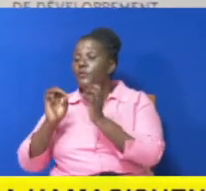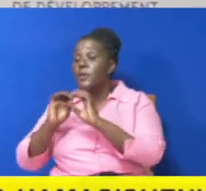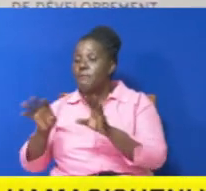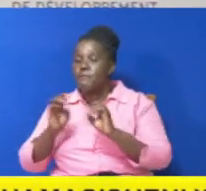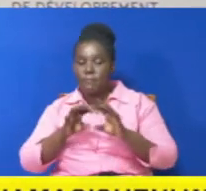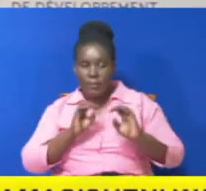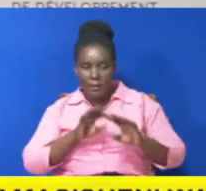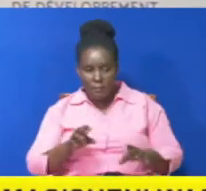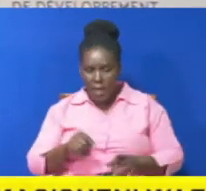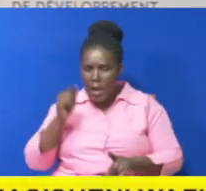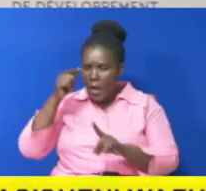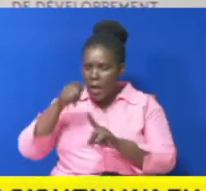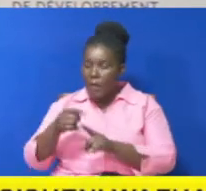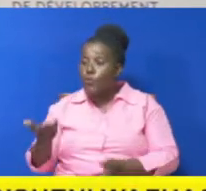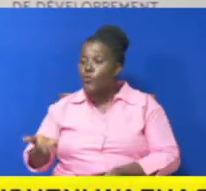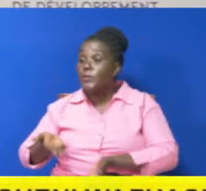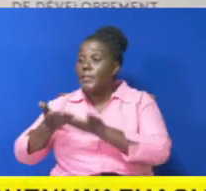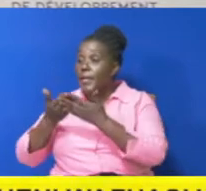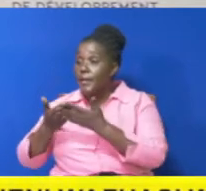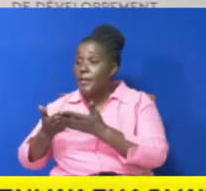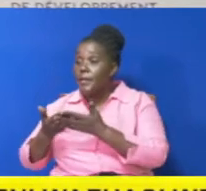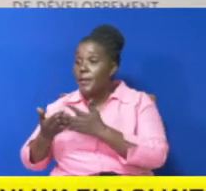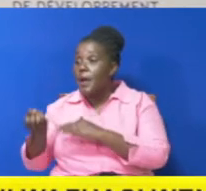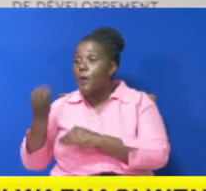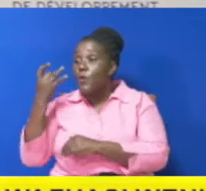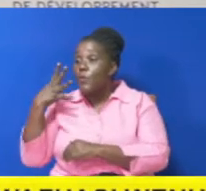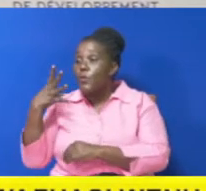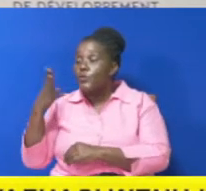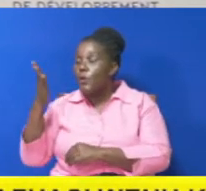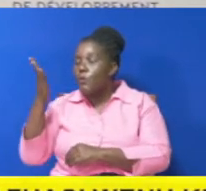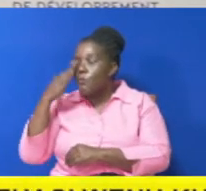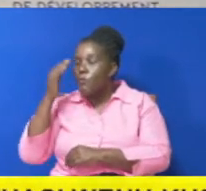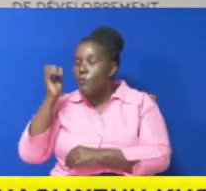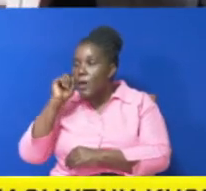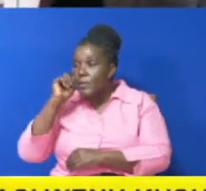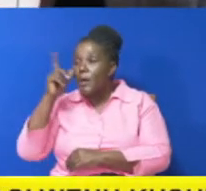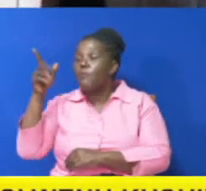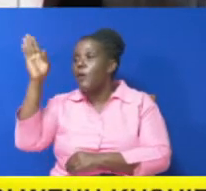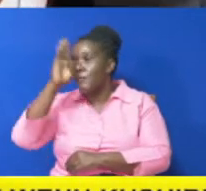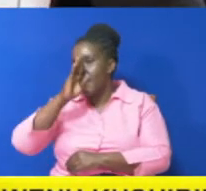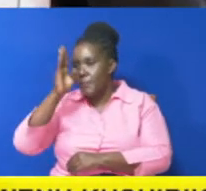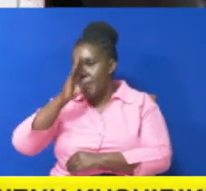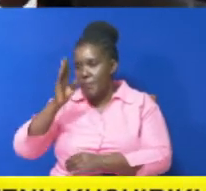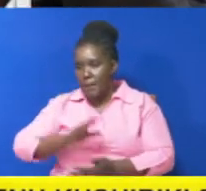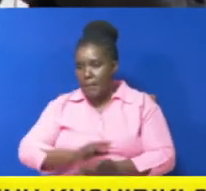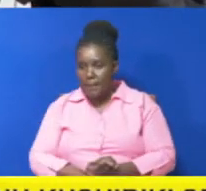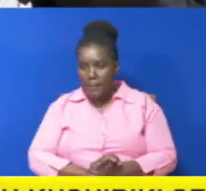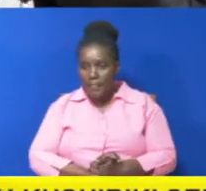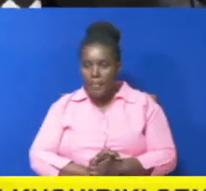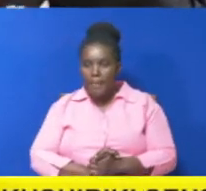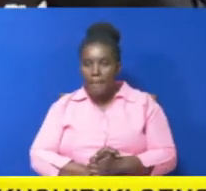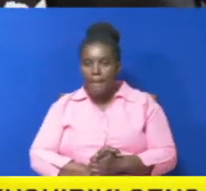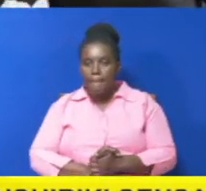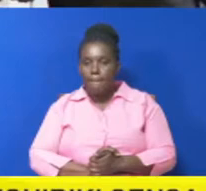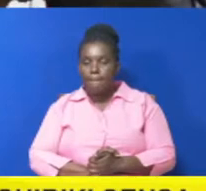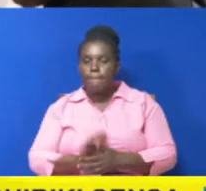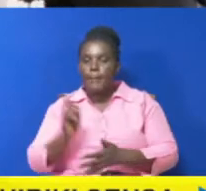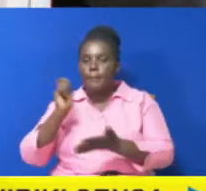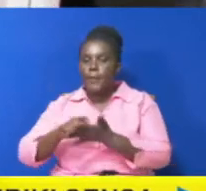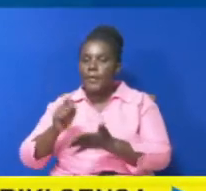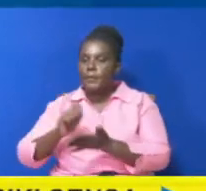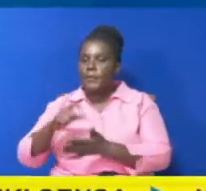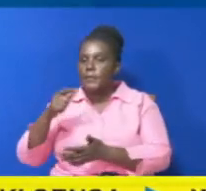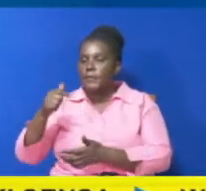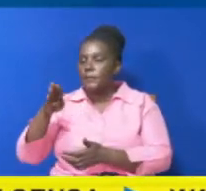sana ugundulikaji wa saratani na hivyo kurahisisha matibabu. Sechela Kongola, TBC,